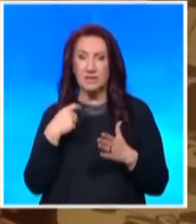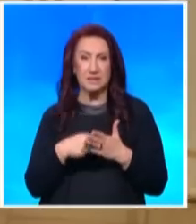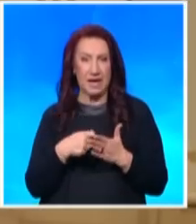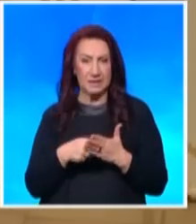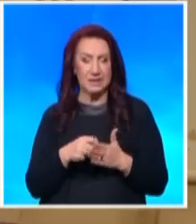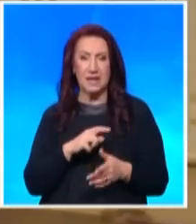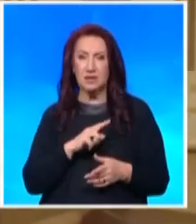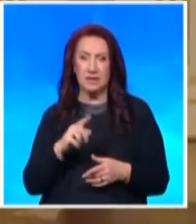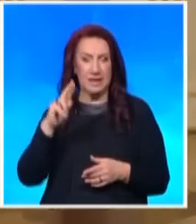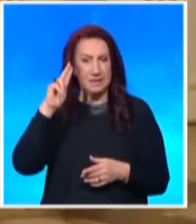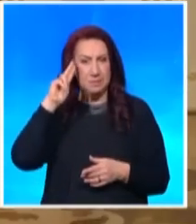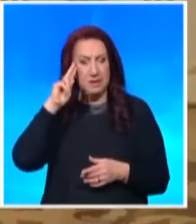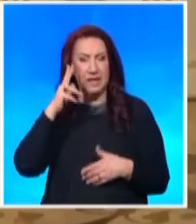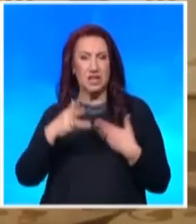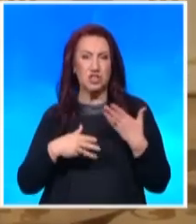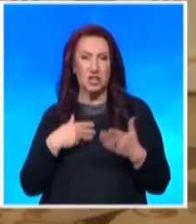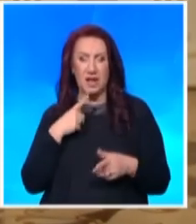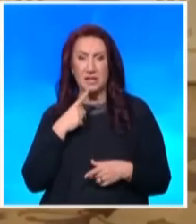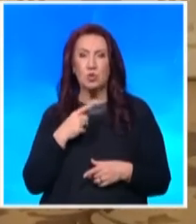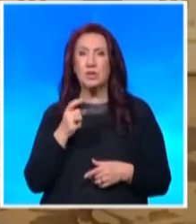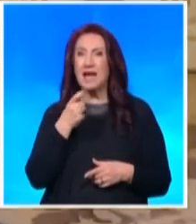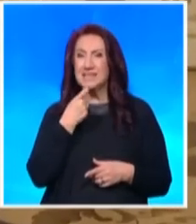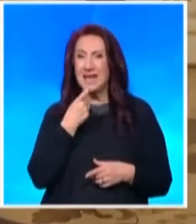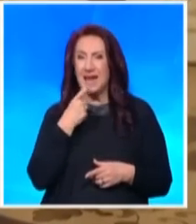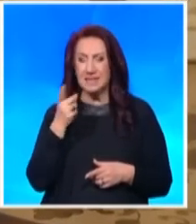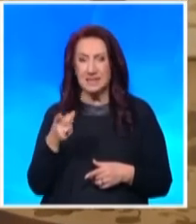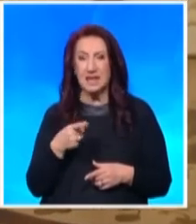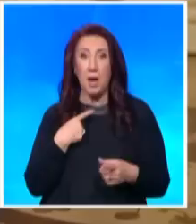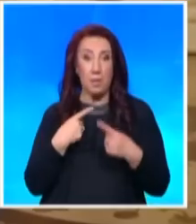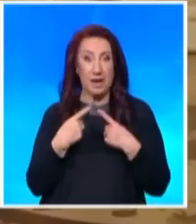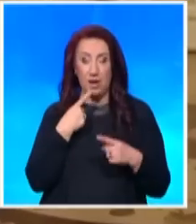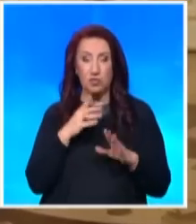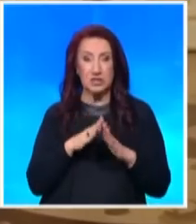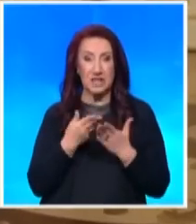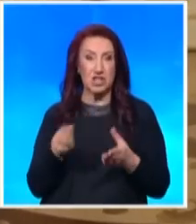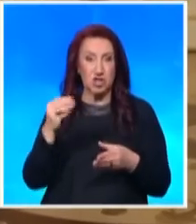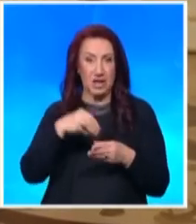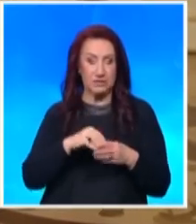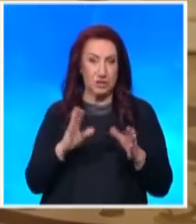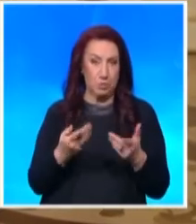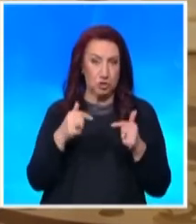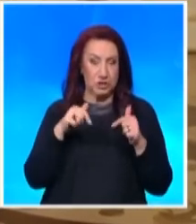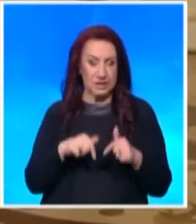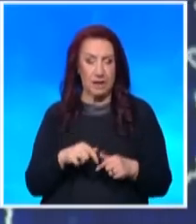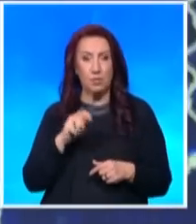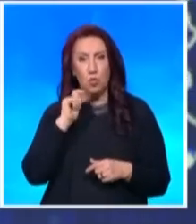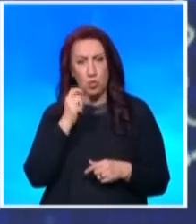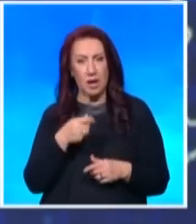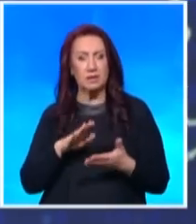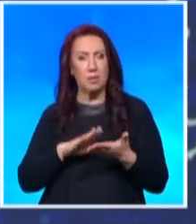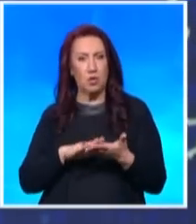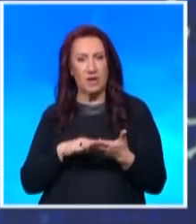Зеленски преговорите за членство да започнат още тази година. Украина беше похвалена за реформите, които провежда.